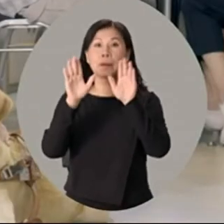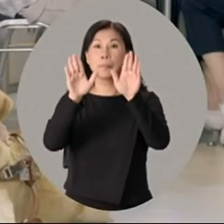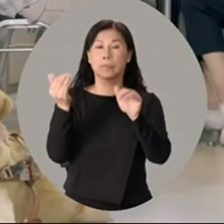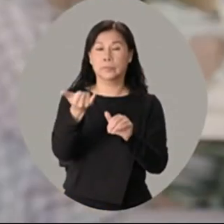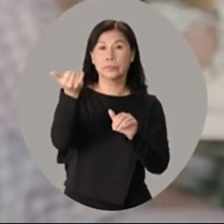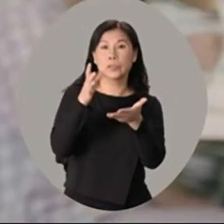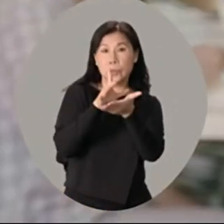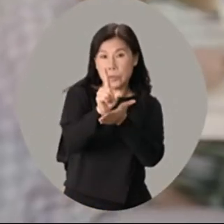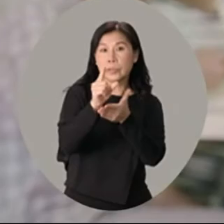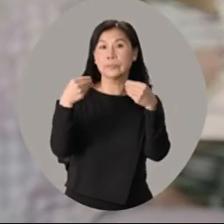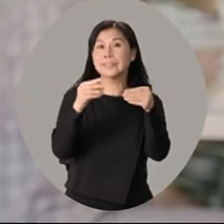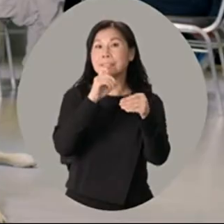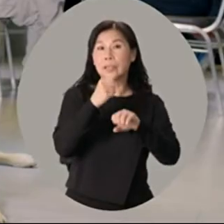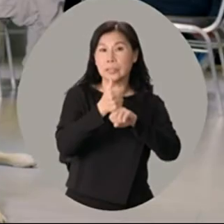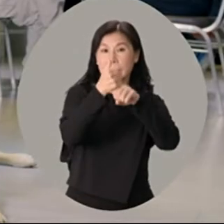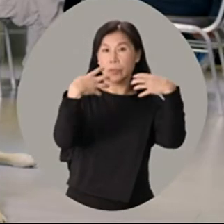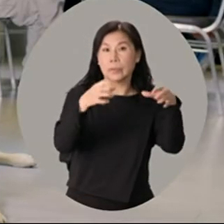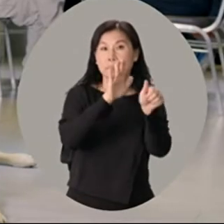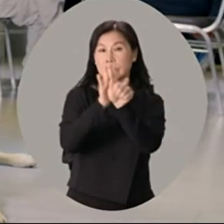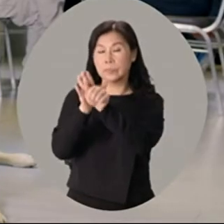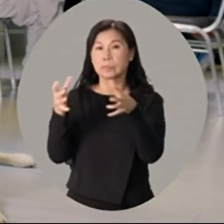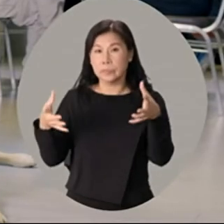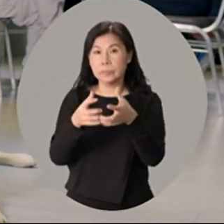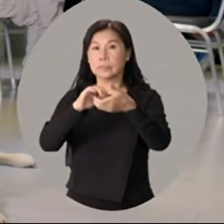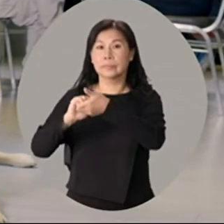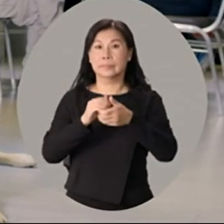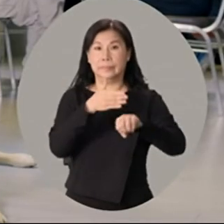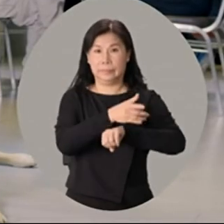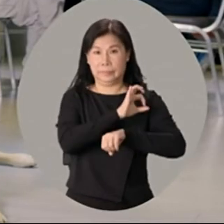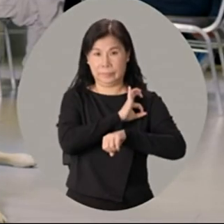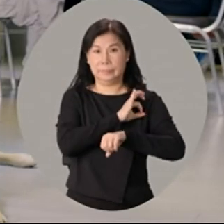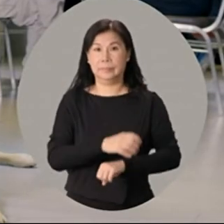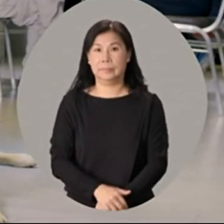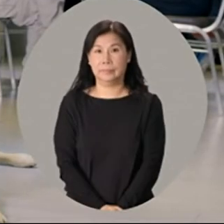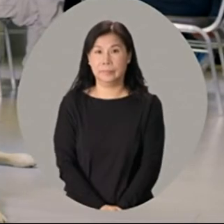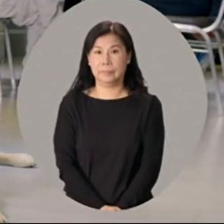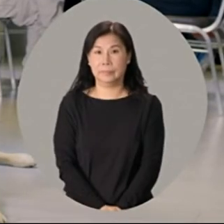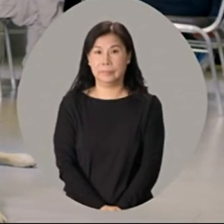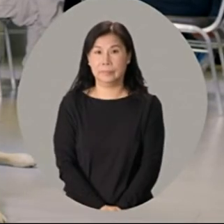人士的响度，受过专业训练，支持导盲犬服务，齐建共融社会。